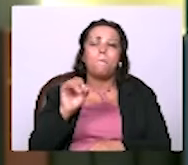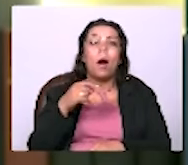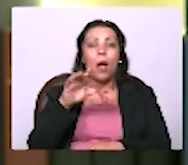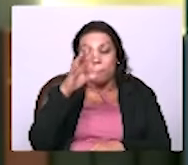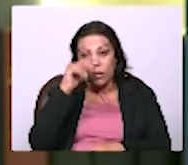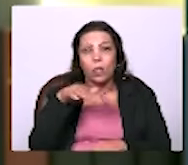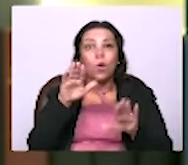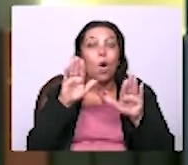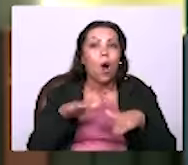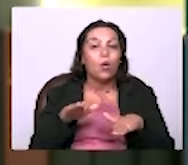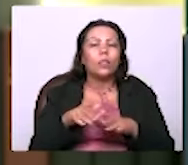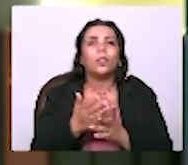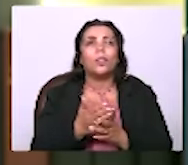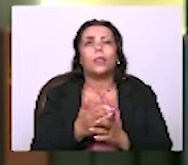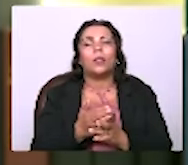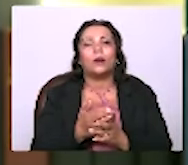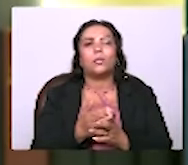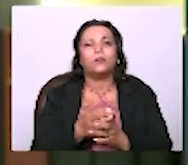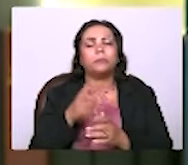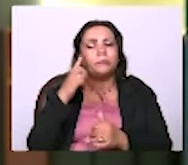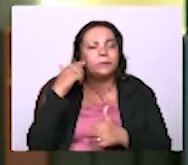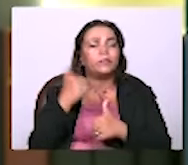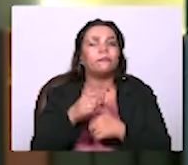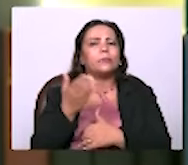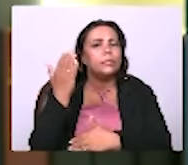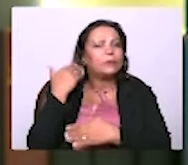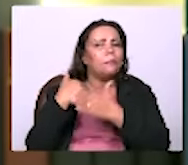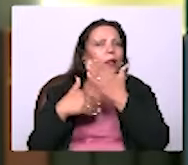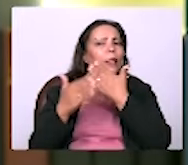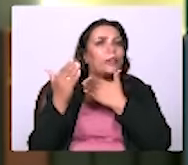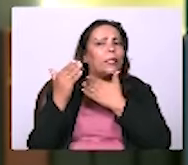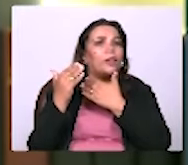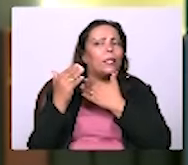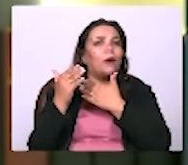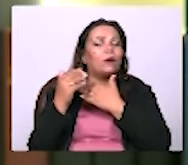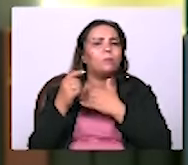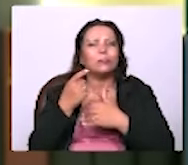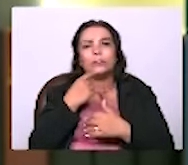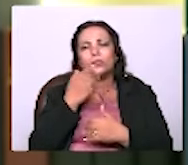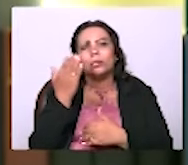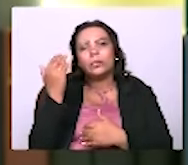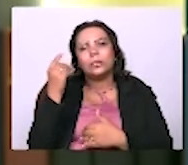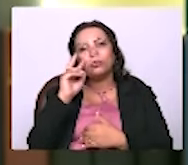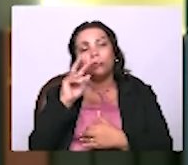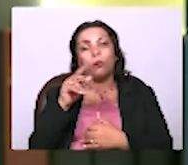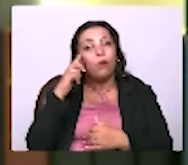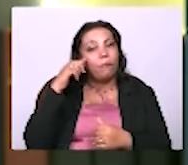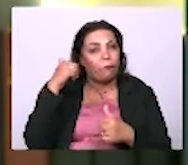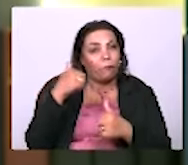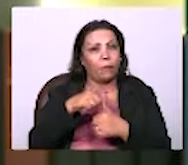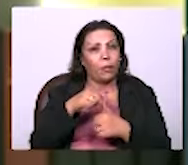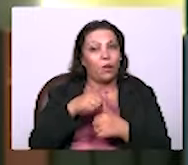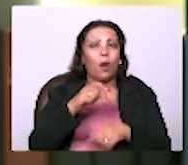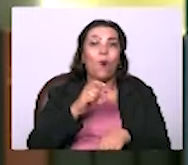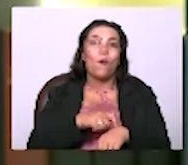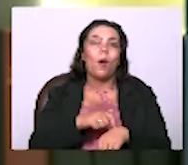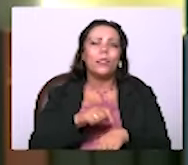قعدنا كده عدنا ا بذاكرتنا الى الوراء عده عقود وتذكرنا